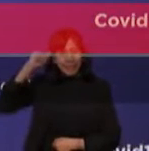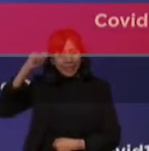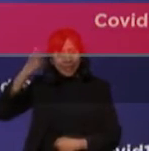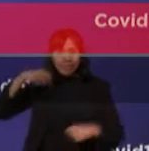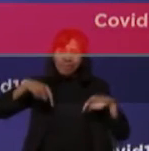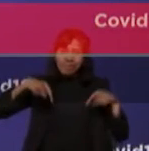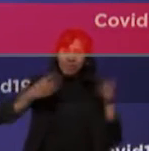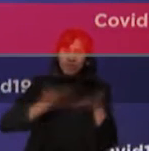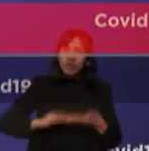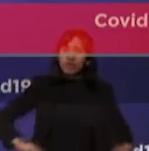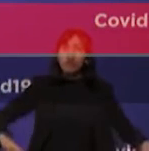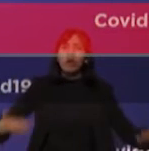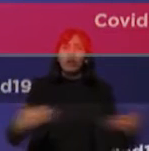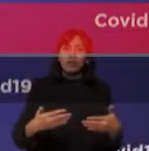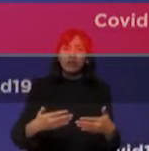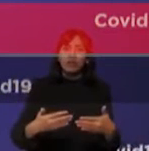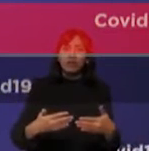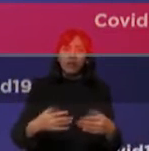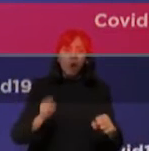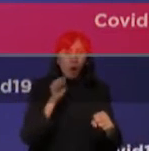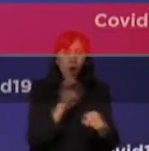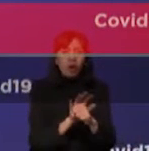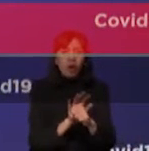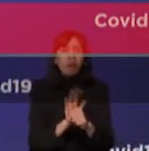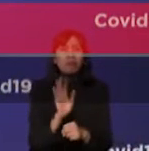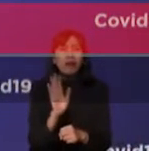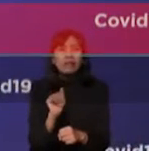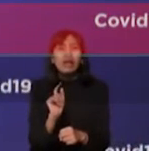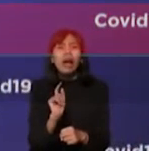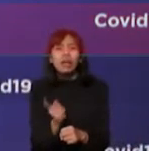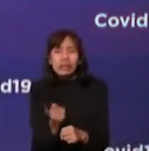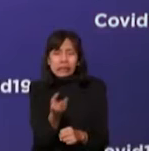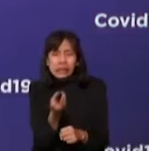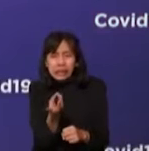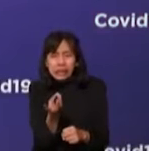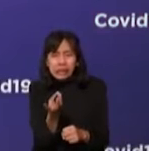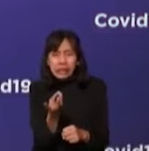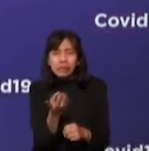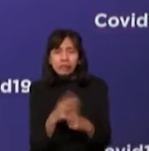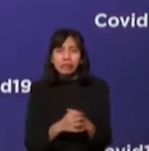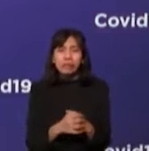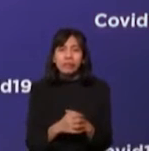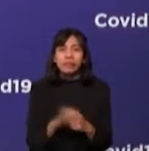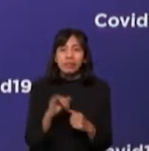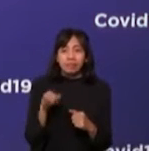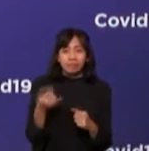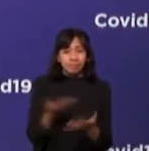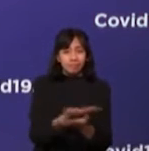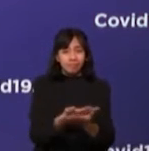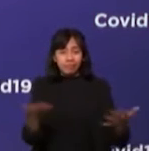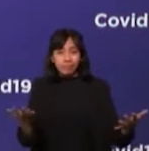kita sekarang ini masih belum seperti apa yang kita harapkan. Dengan demikian, sekalipun